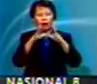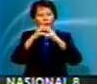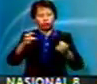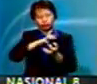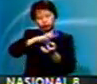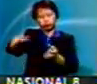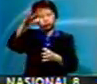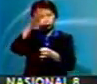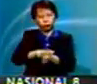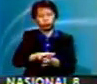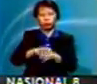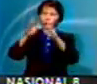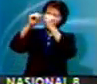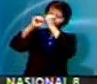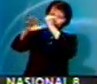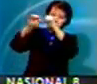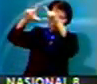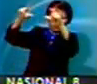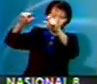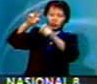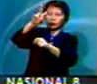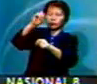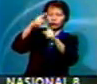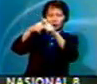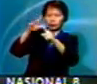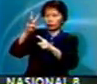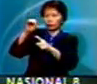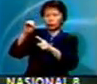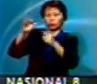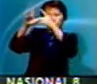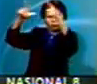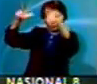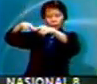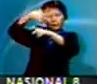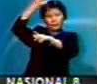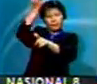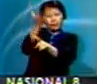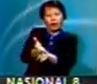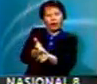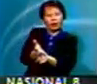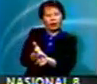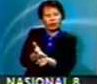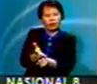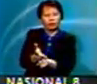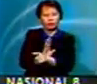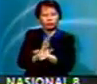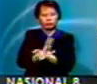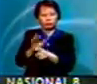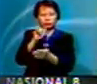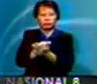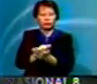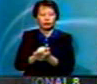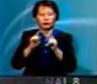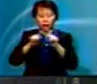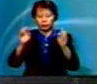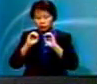teruk apabila sebuah papan iklan bersaiz 20x60 kaki persegi jatuh dari tingkat 5 bangunan perniagaan berkenaan.